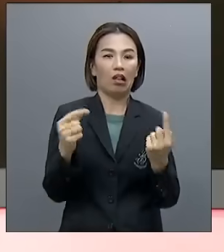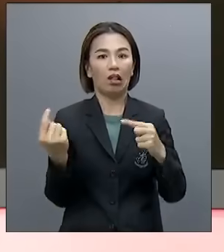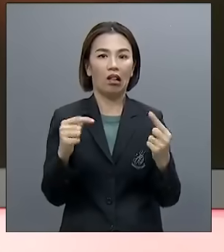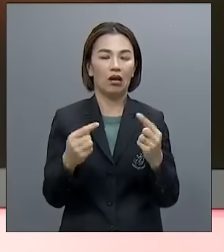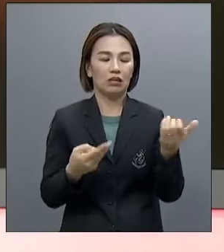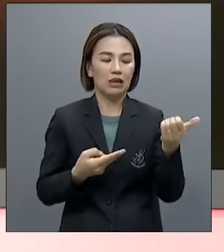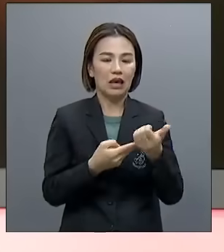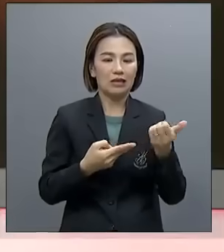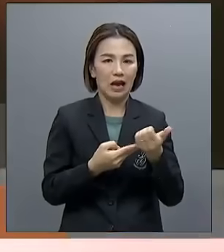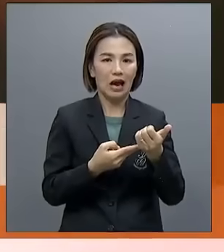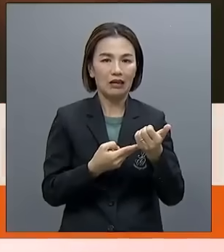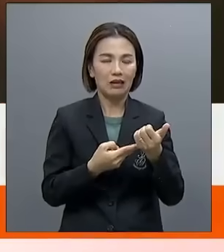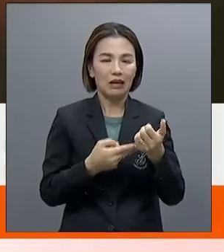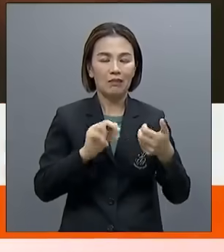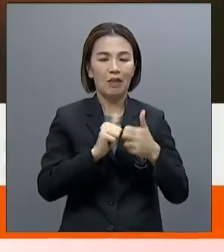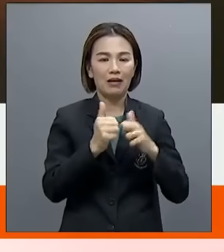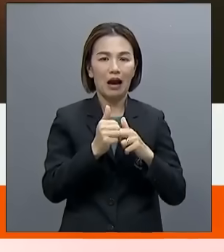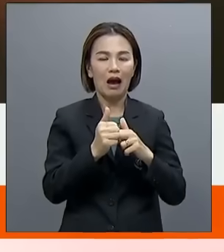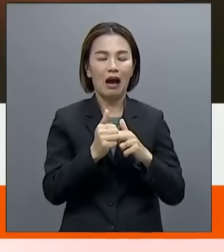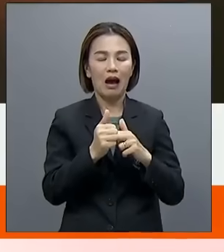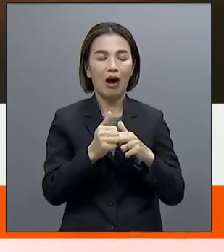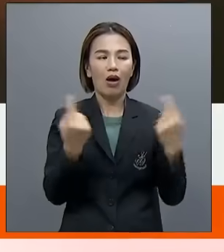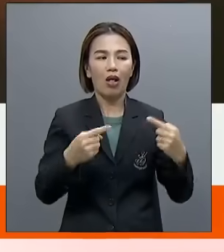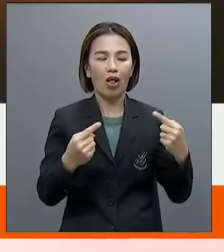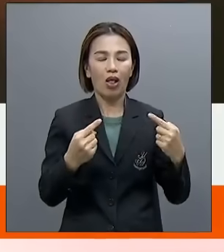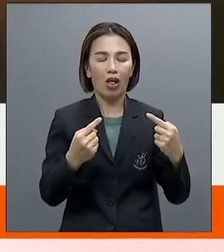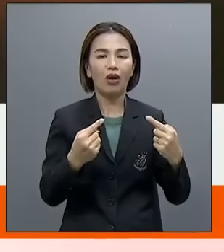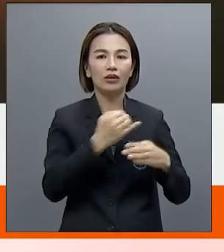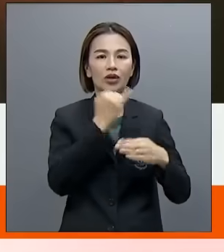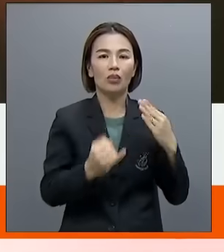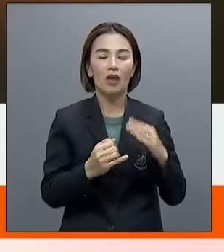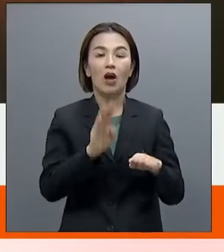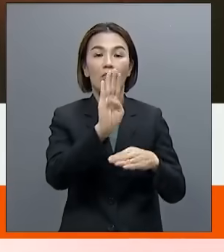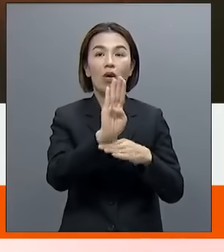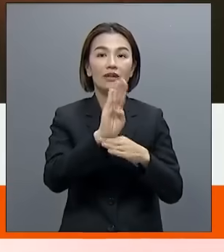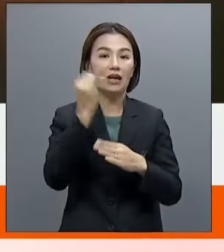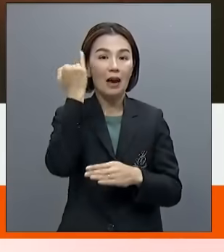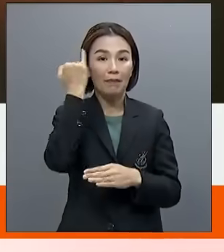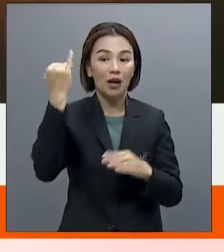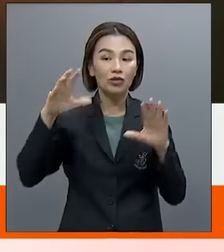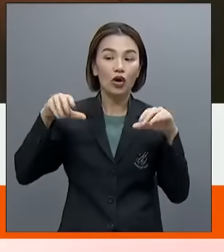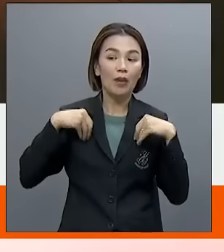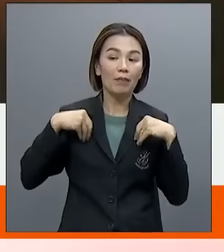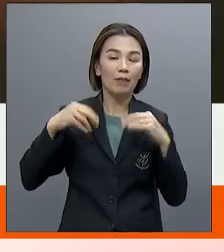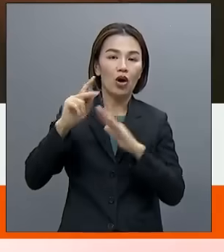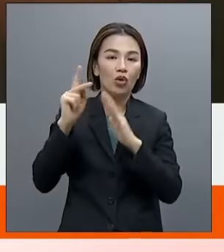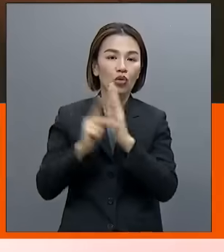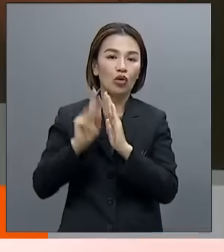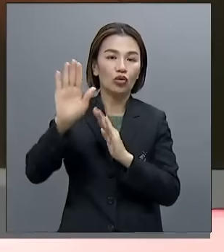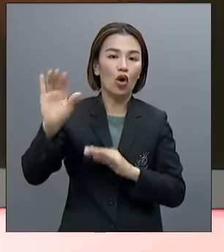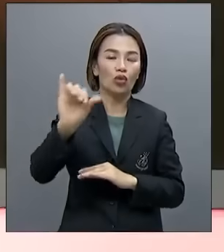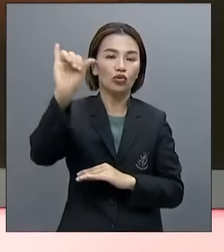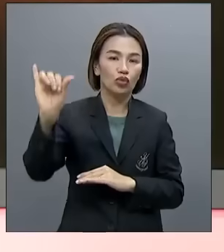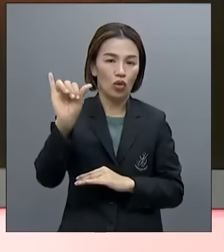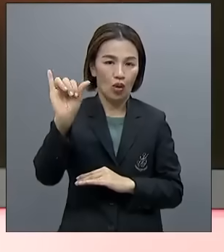ร์จเพิ่งจบไปนะคะหลังจากในที่สุดบริษัท Apple ผู้ผลิตโทรศัพท์ iPhone เนี่ยเขายอมปฏิบัติตามระเบียบของสหภาพยุโรปหรือว่า